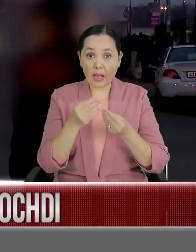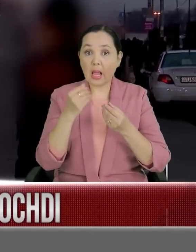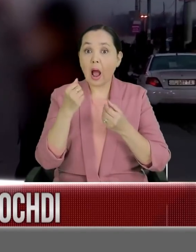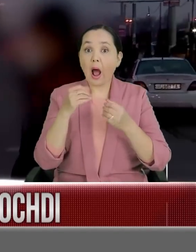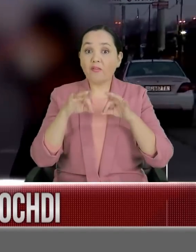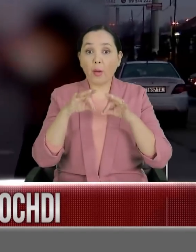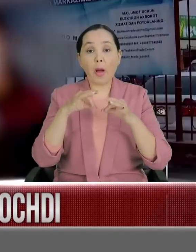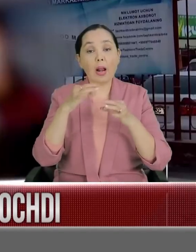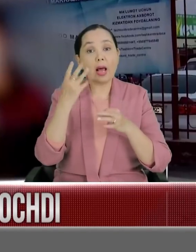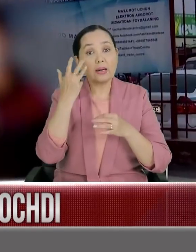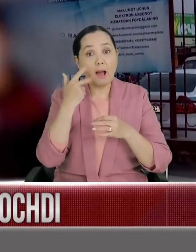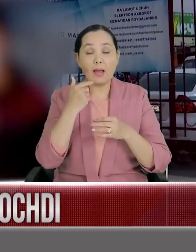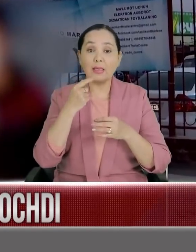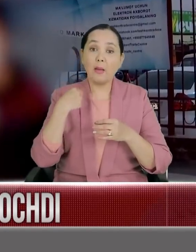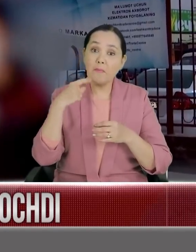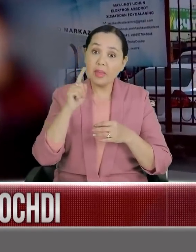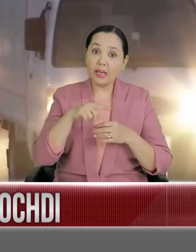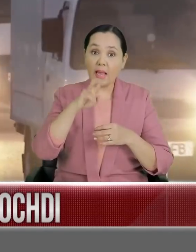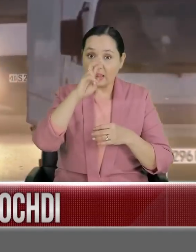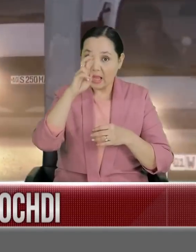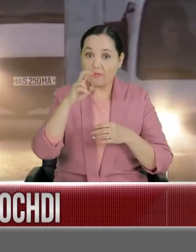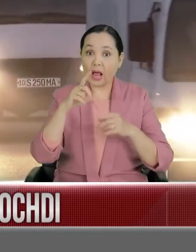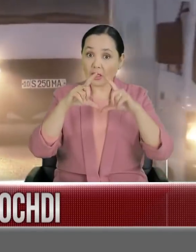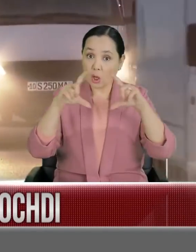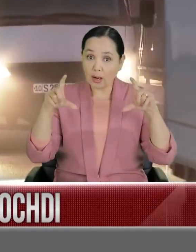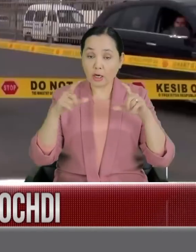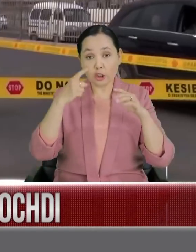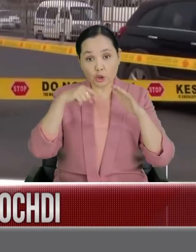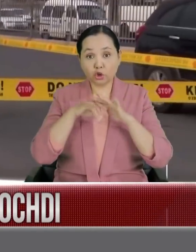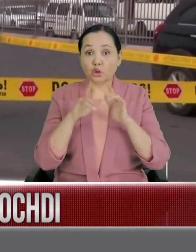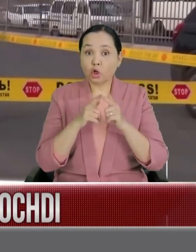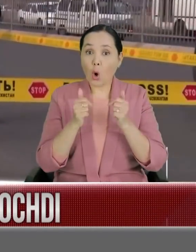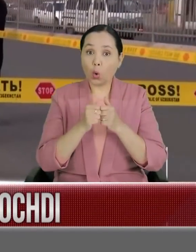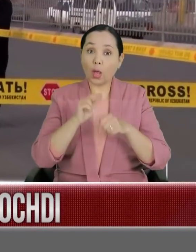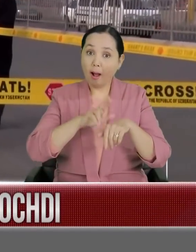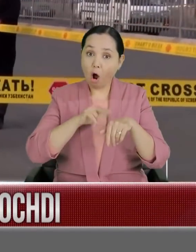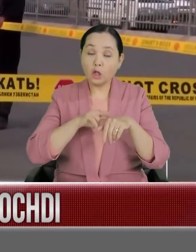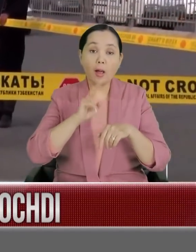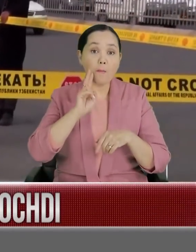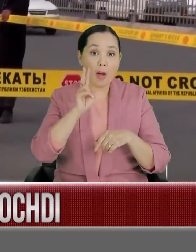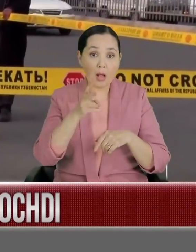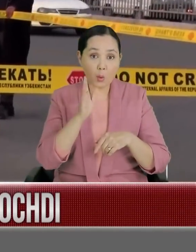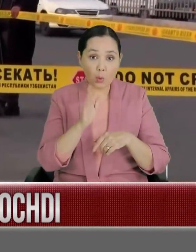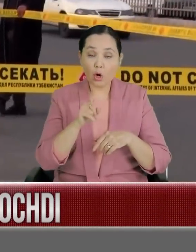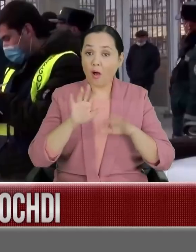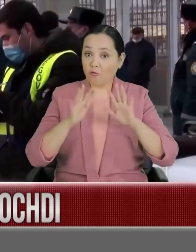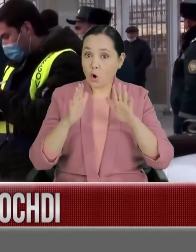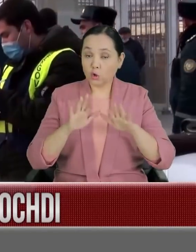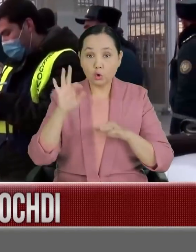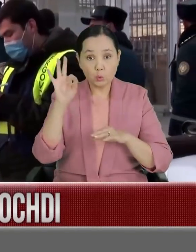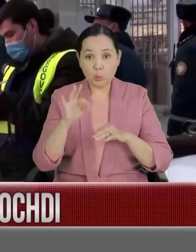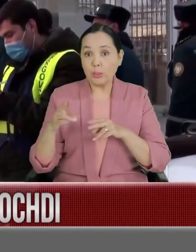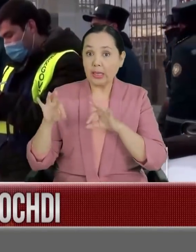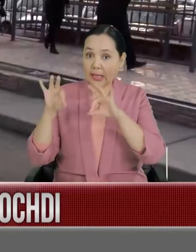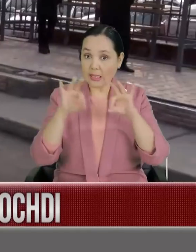Avtomobilning belgilari, rangi, davlat raqami xizmat olib borayotgan ichki ishlar organlari xodimlariga ma'lum qilinadi. Voqea joyiga zudlik bilan